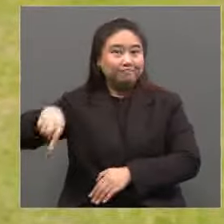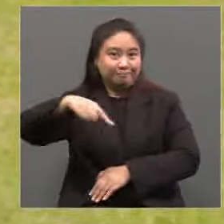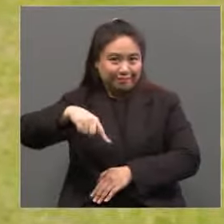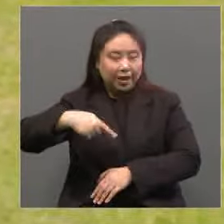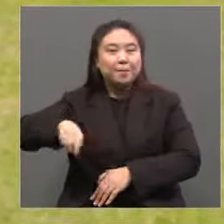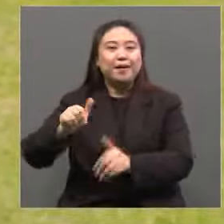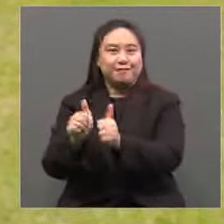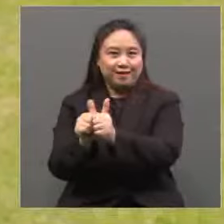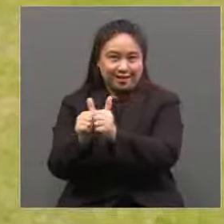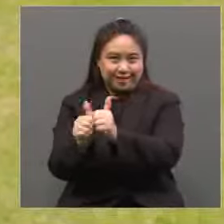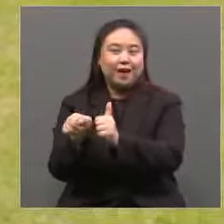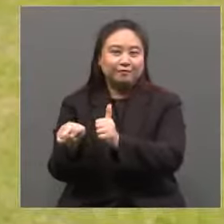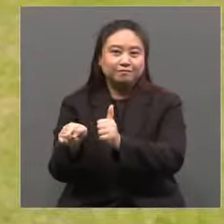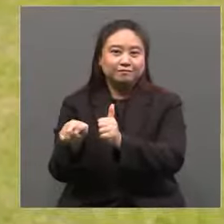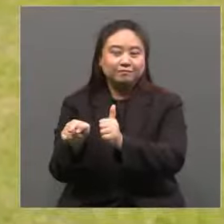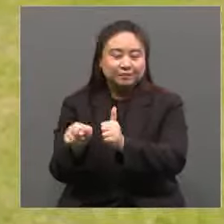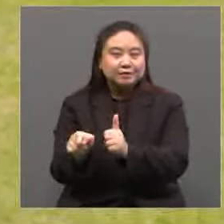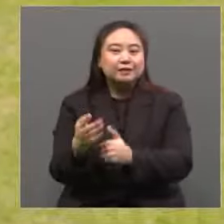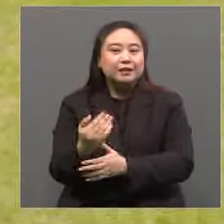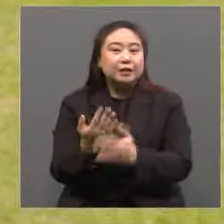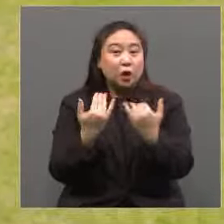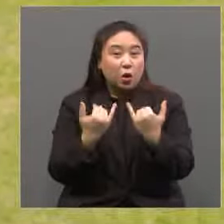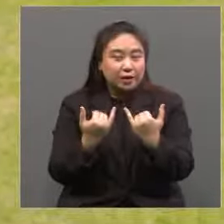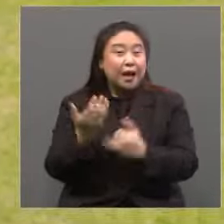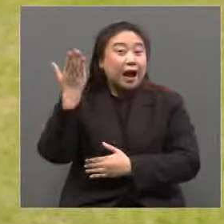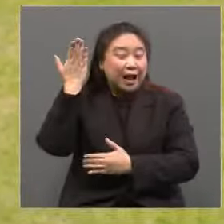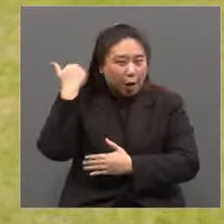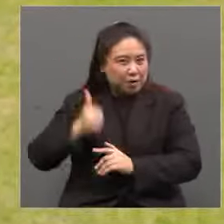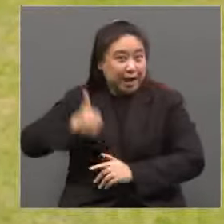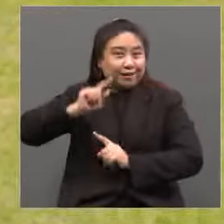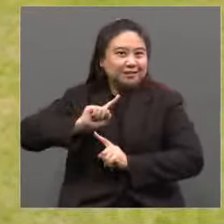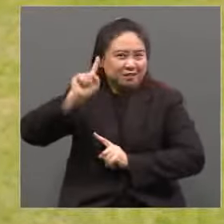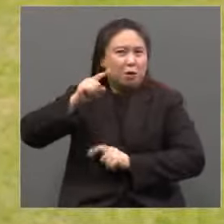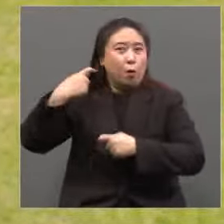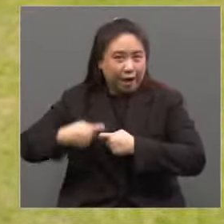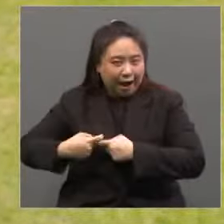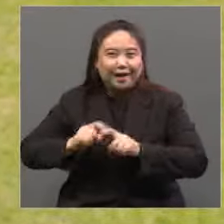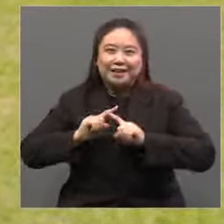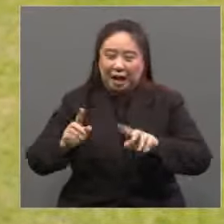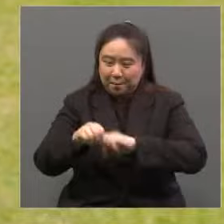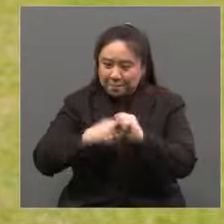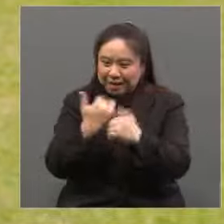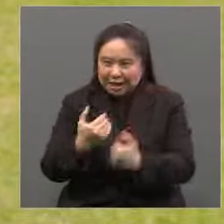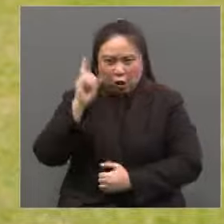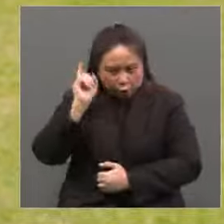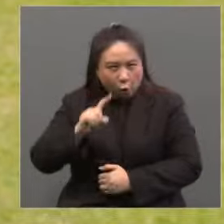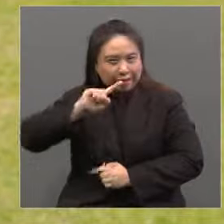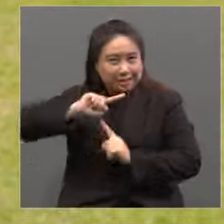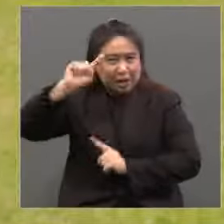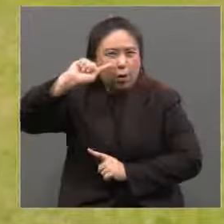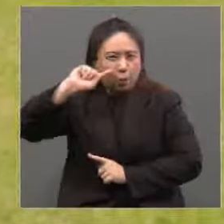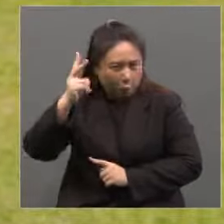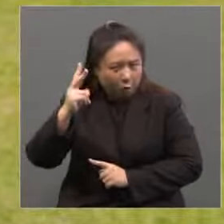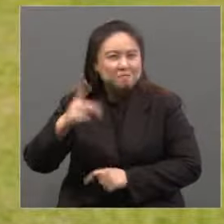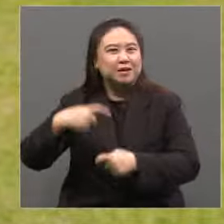ต้องไปรักษาแชมป์อีกค่ะซึ่งแน่นอนนะคะว่าการเป็นแชมป์ว่ายากแล้วแต่การรักษาแชมป์เนี่ยยากกว่าแน่นอนแต่ดิฉันคิดว่าน้องๆกลุ่มนี้ท